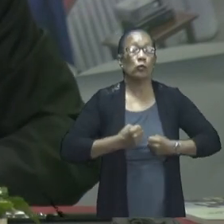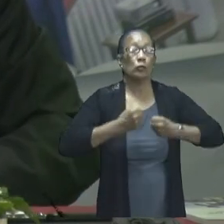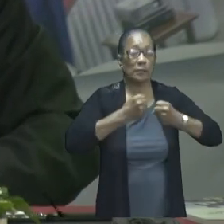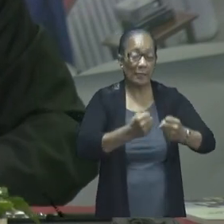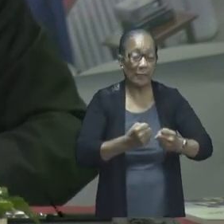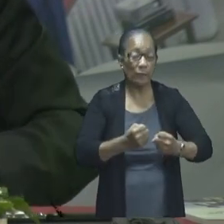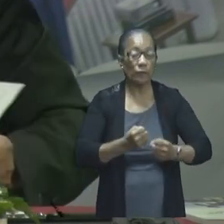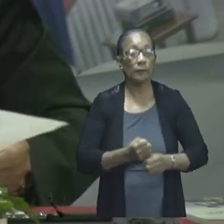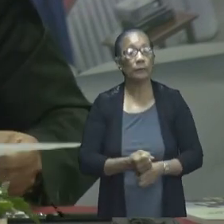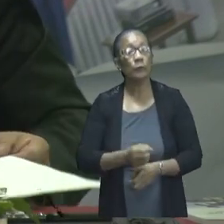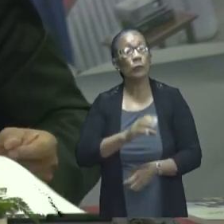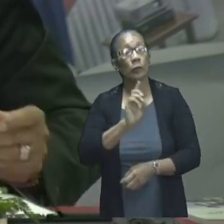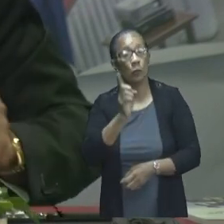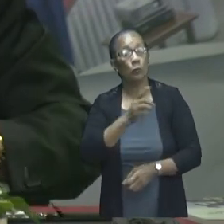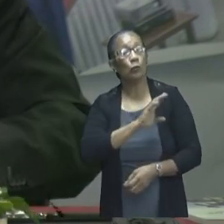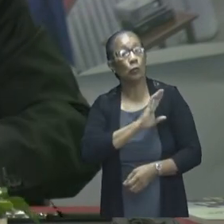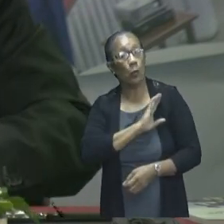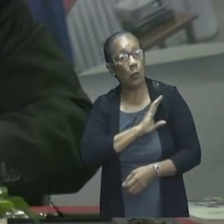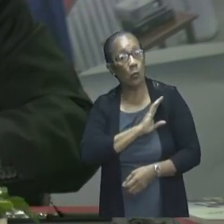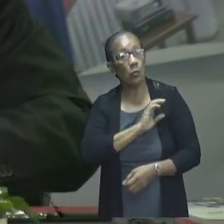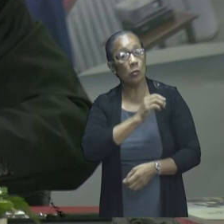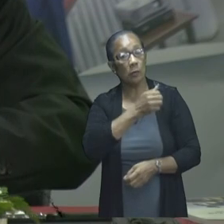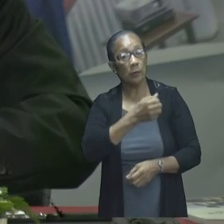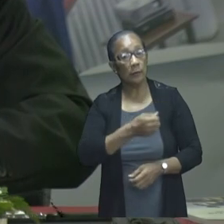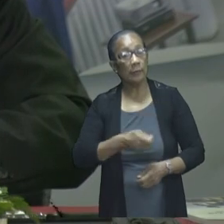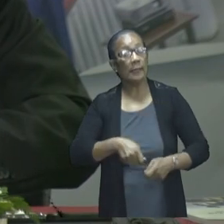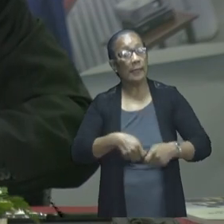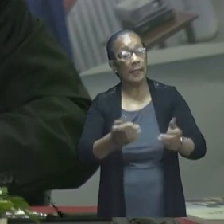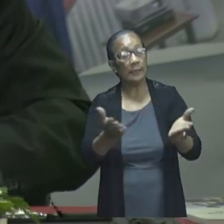ook daarna gaan naar realiseren